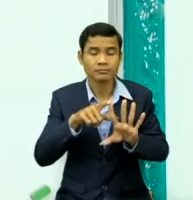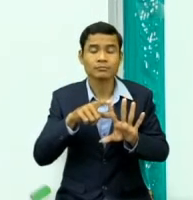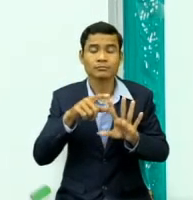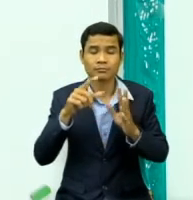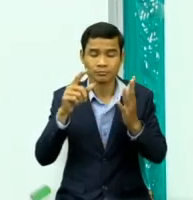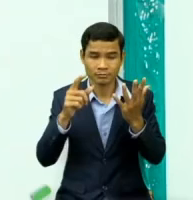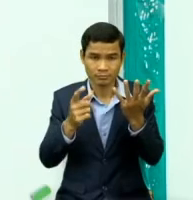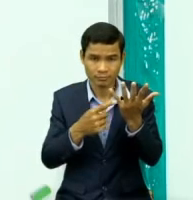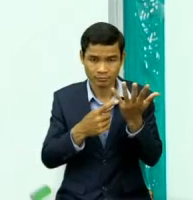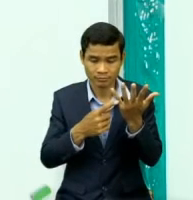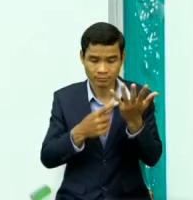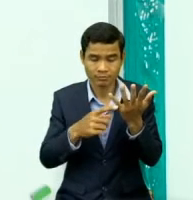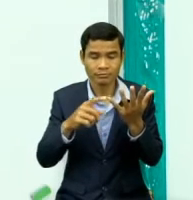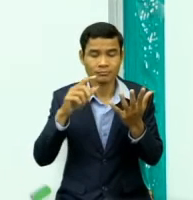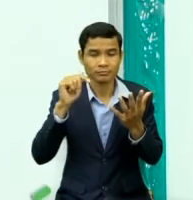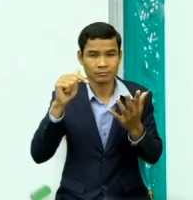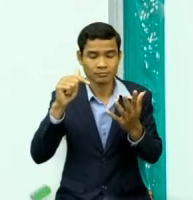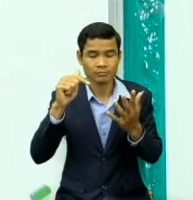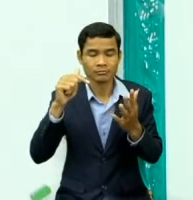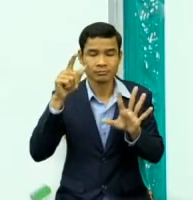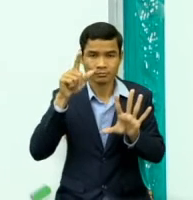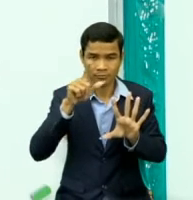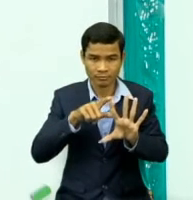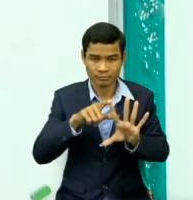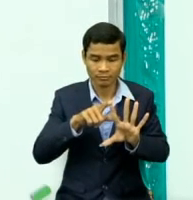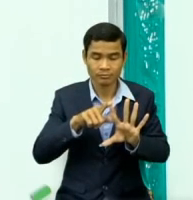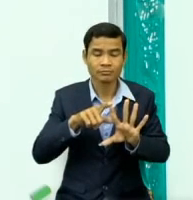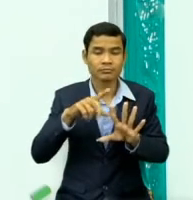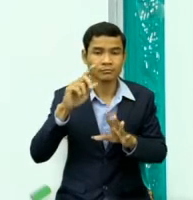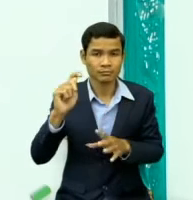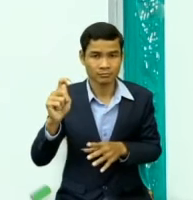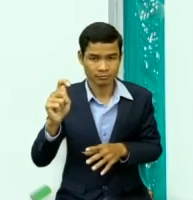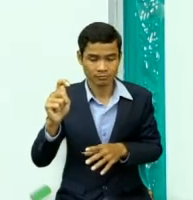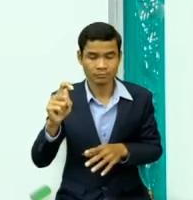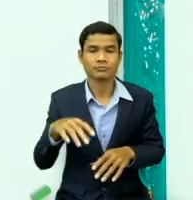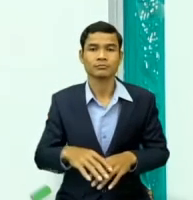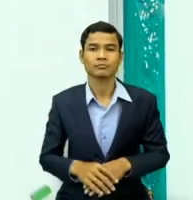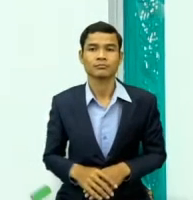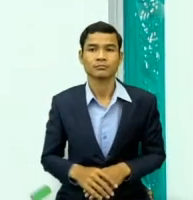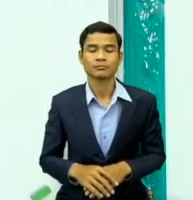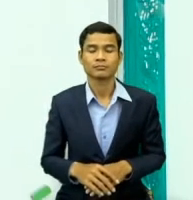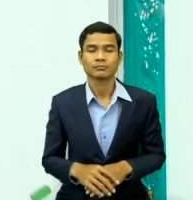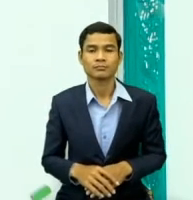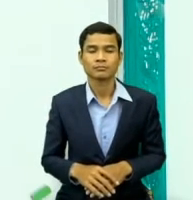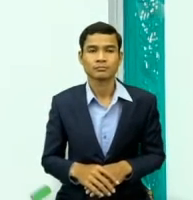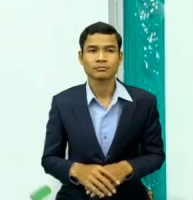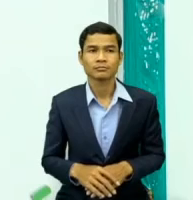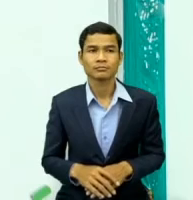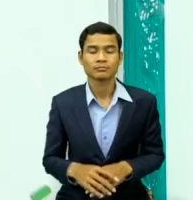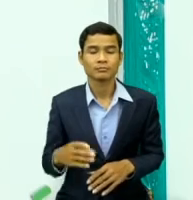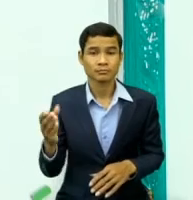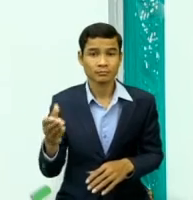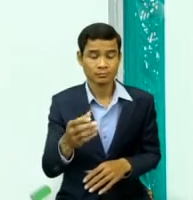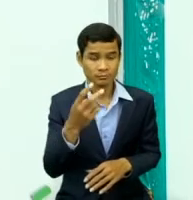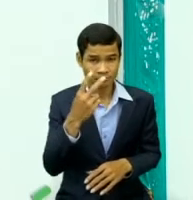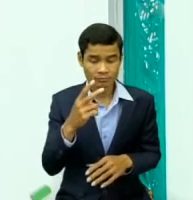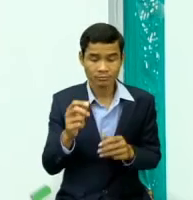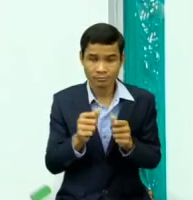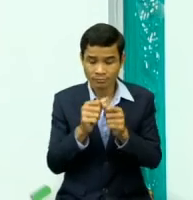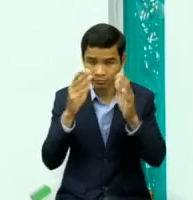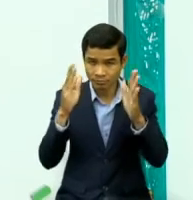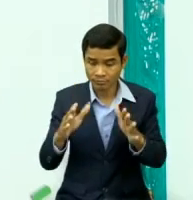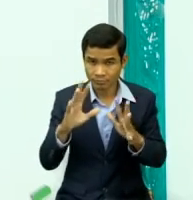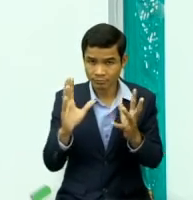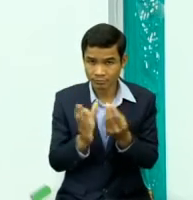xa ái ngớ xâm lạp bí nắng rờ chà tiếp tục cho mùi nè cười tình ạ khá